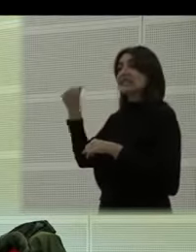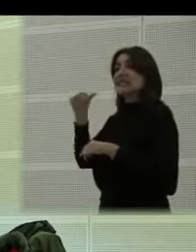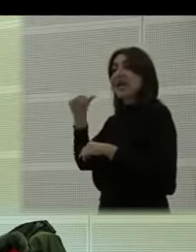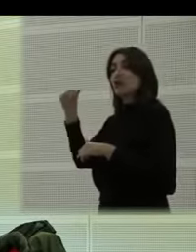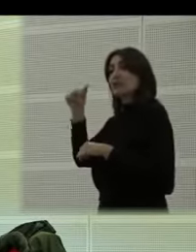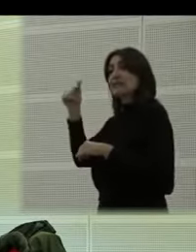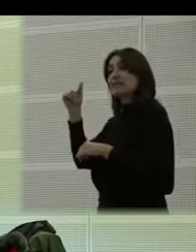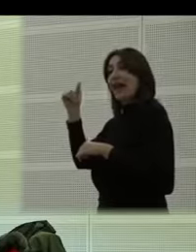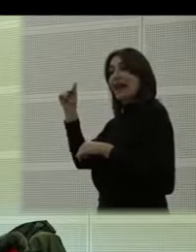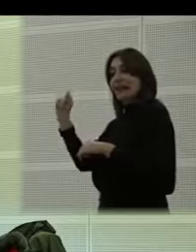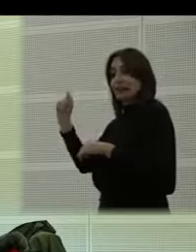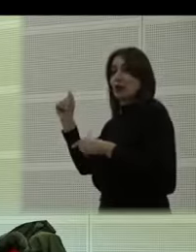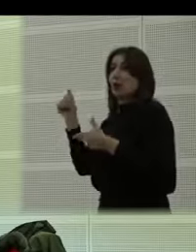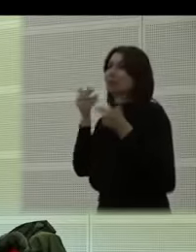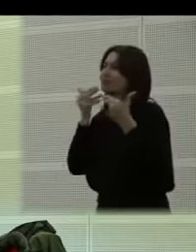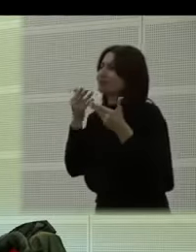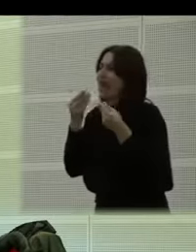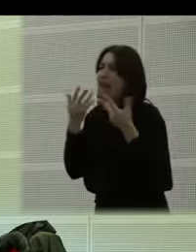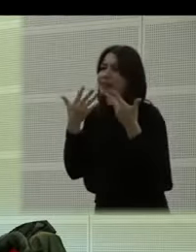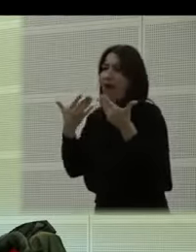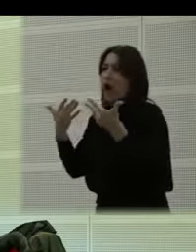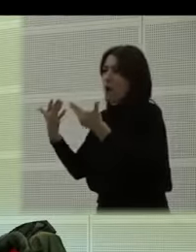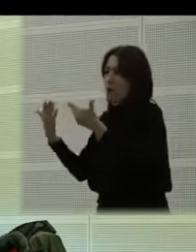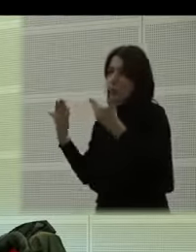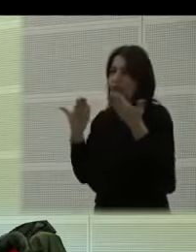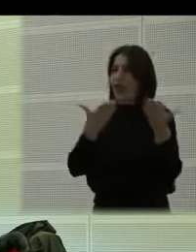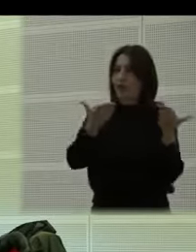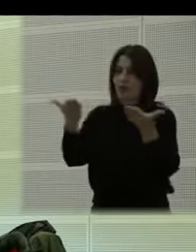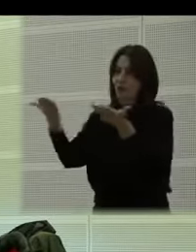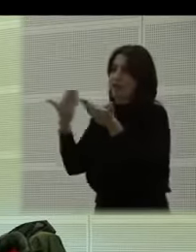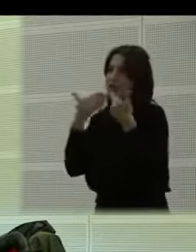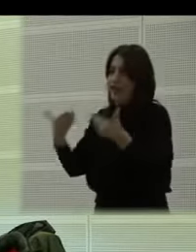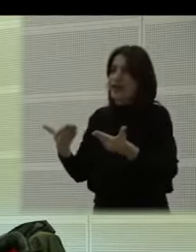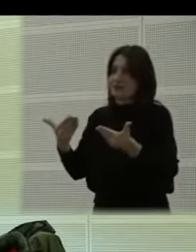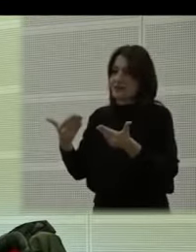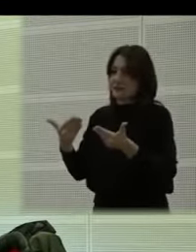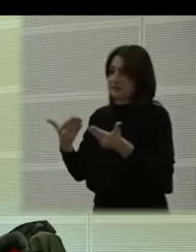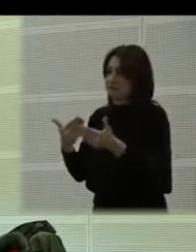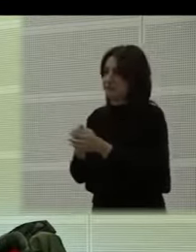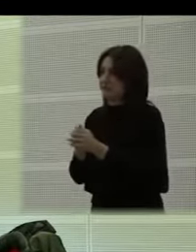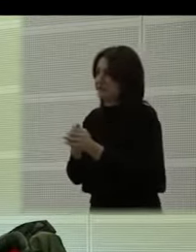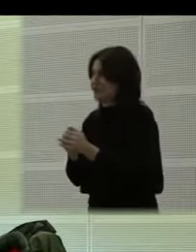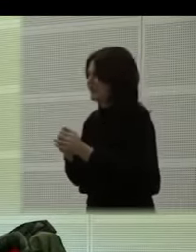per cui anche da parte mia tanti, tanti auguri e grazie. Buona domenica.